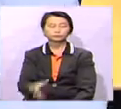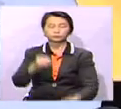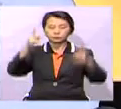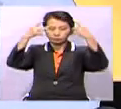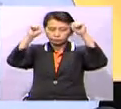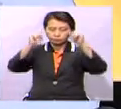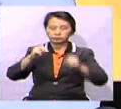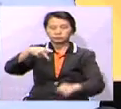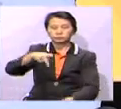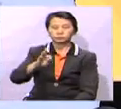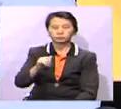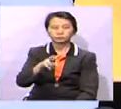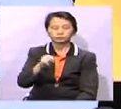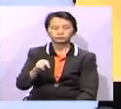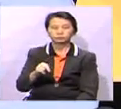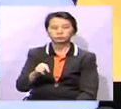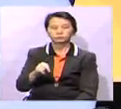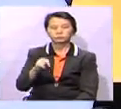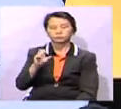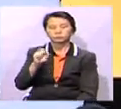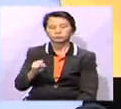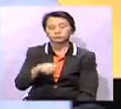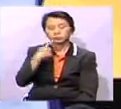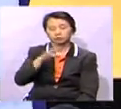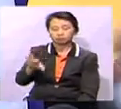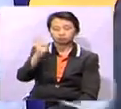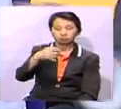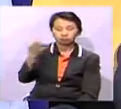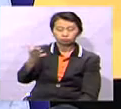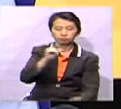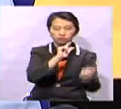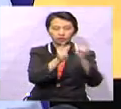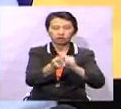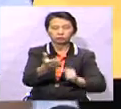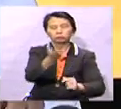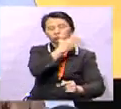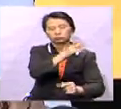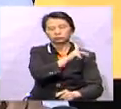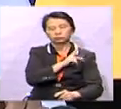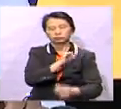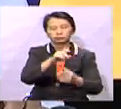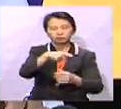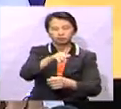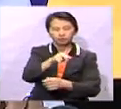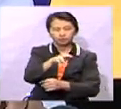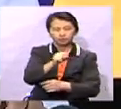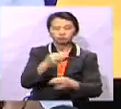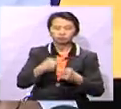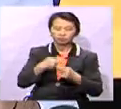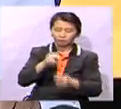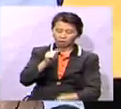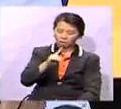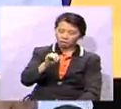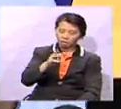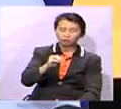Presiden PKNFSC Siti Zubaidah Abdul Jabbar pelantikan ini katanya menggantikan pemangku ketua jurulatih PKMS Adam Abdullah